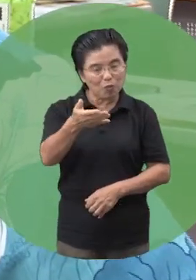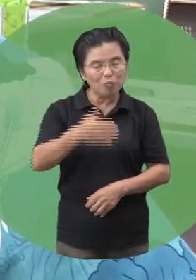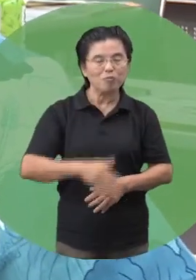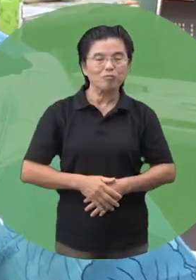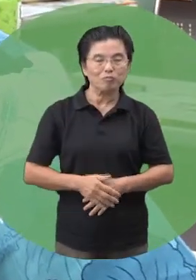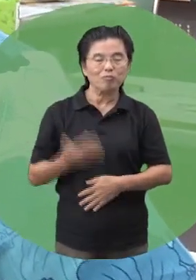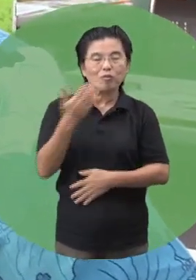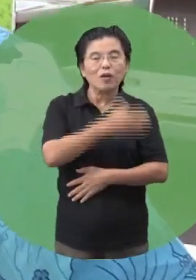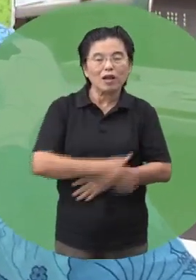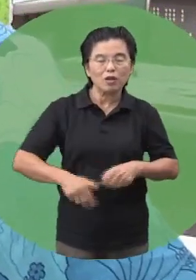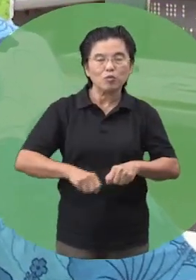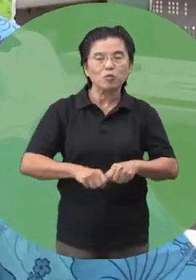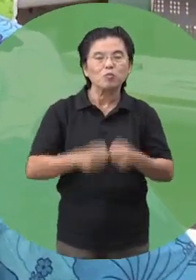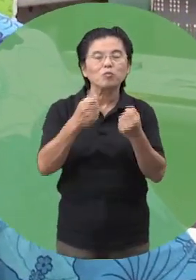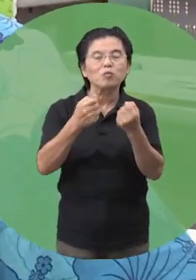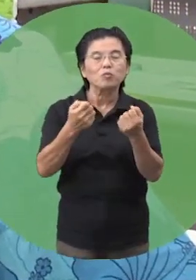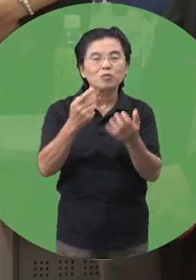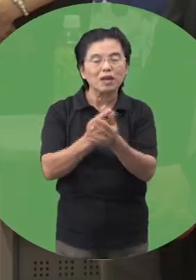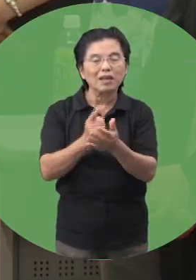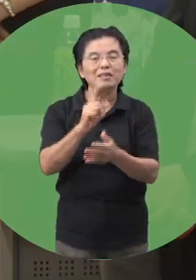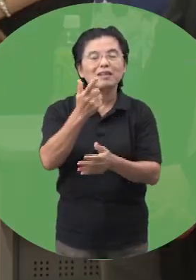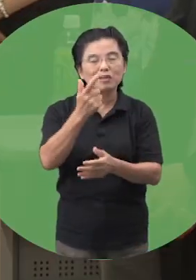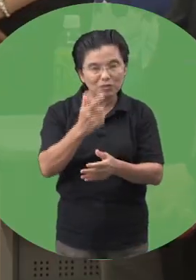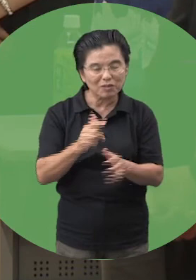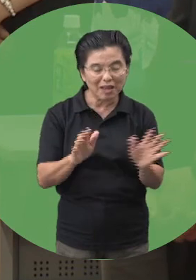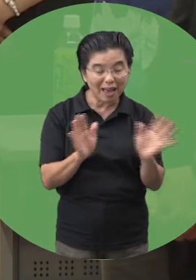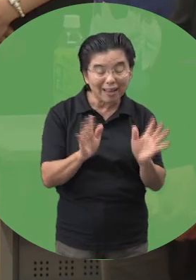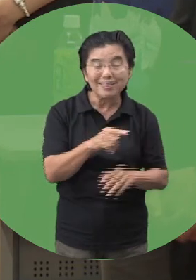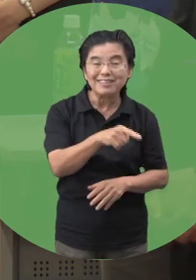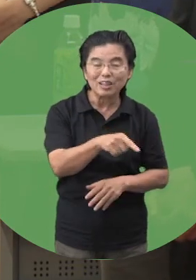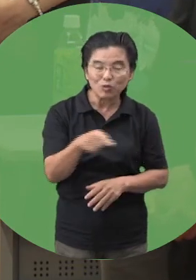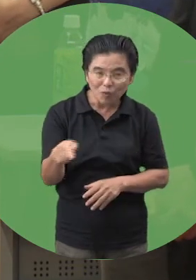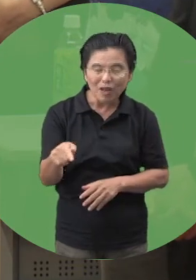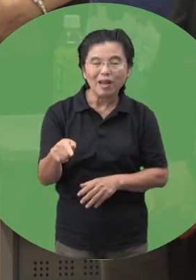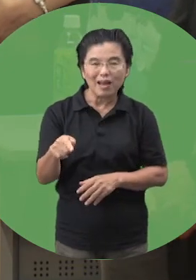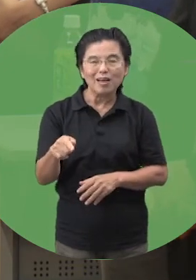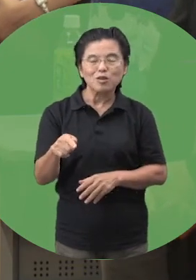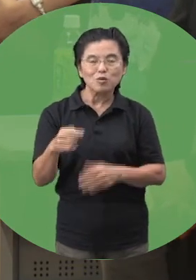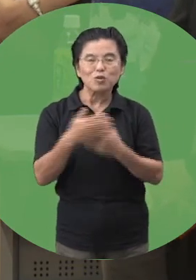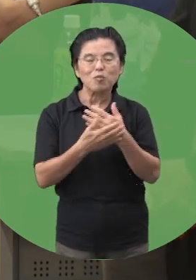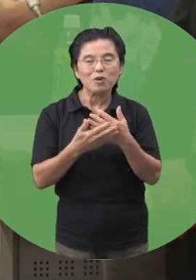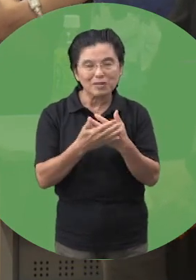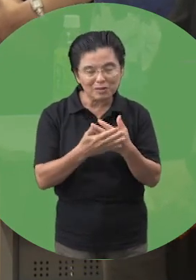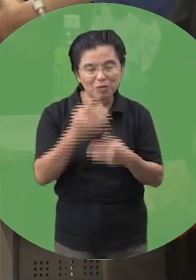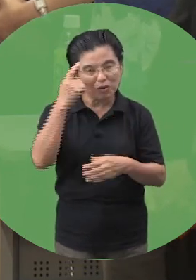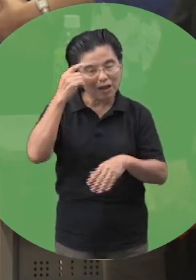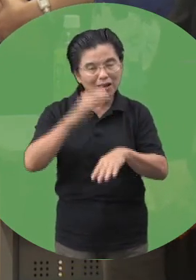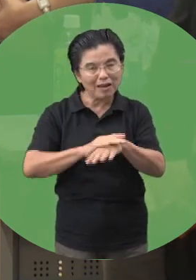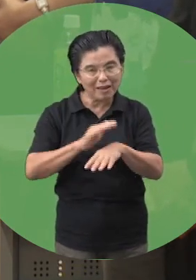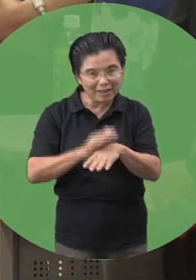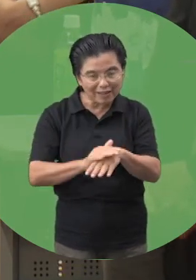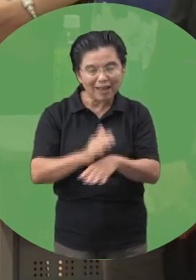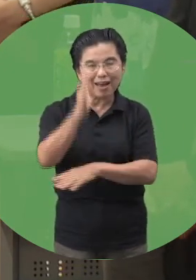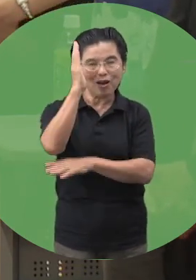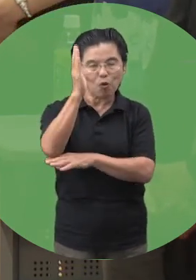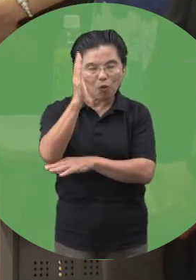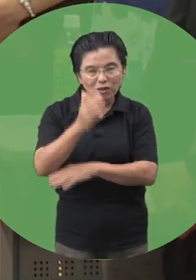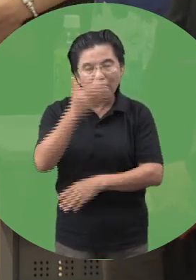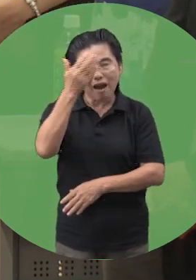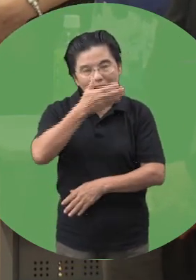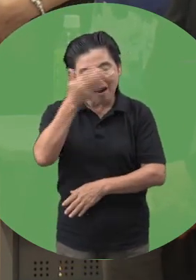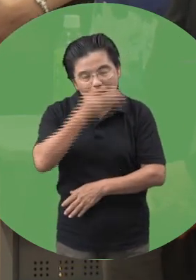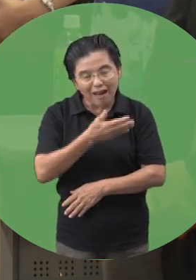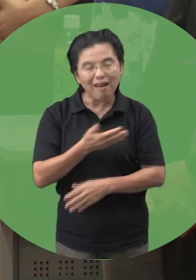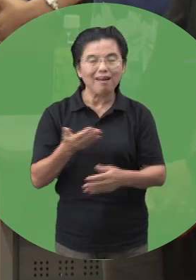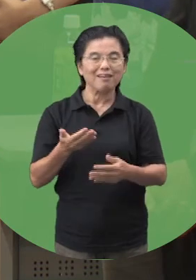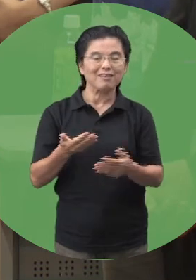体の不自由な方だけじゃなくて、赤ちゃんだったりとか、そういう部分に対するその考え方っていうのはちょっとためになったなってい